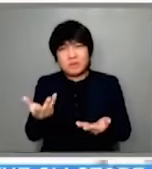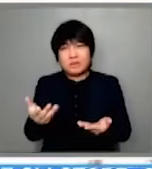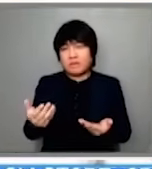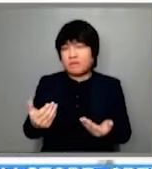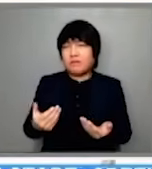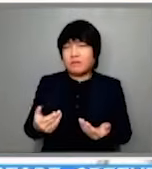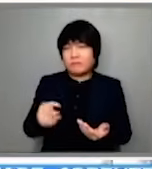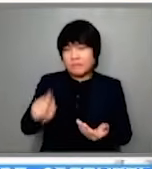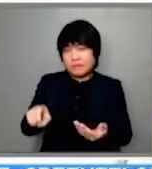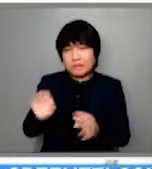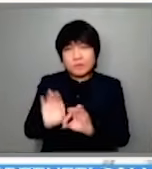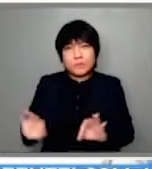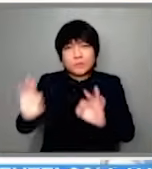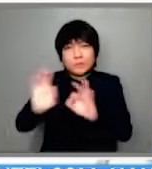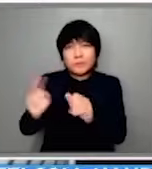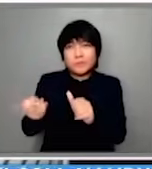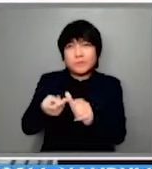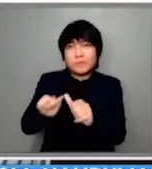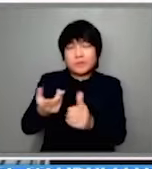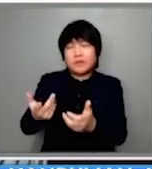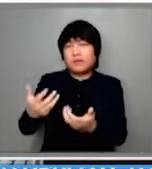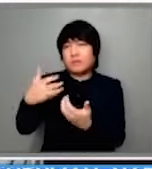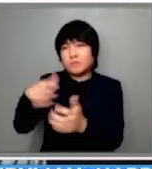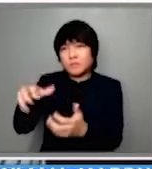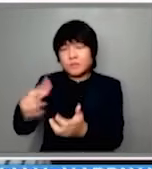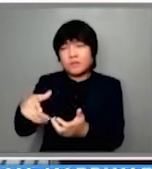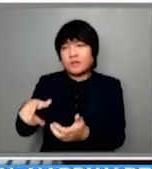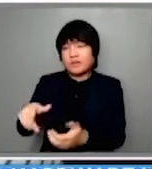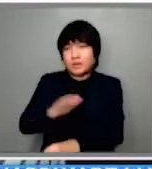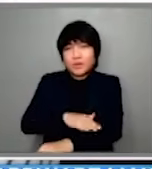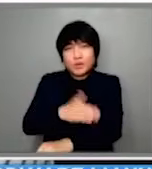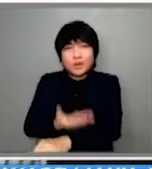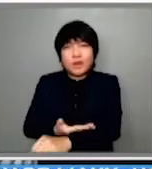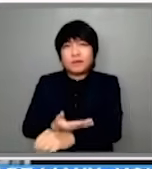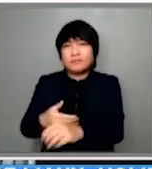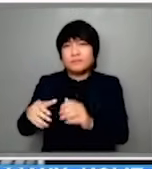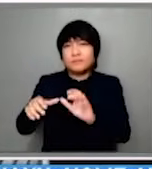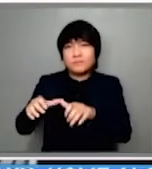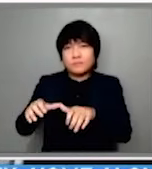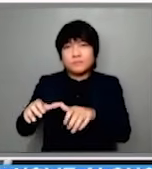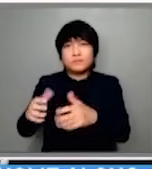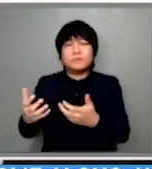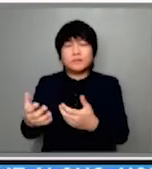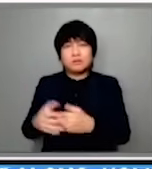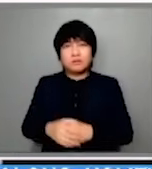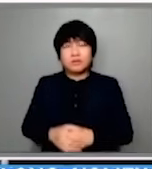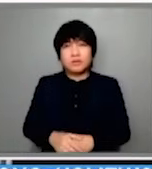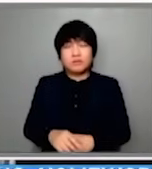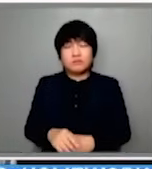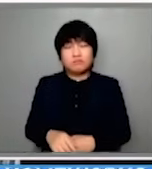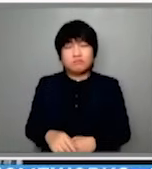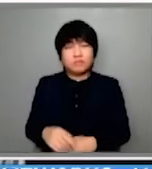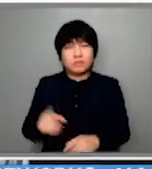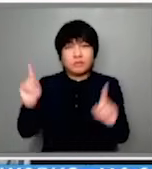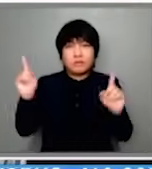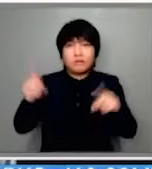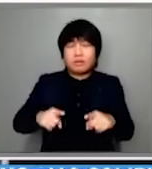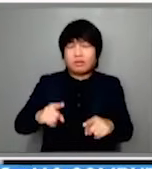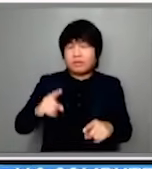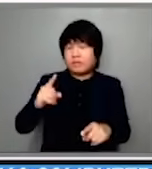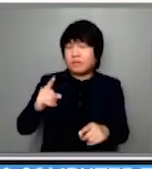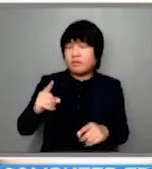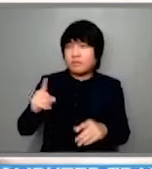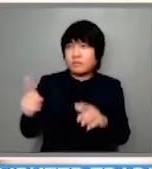Mga alagang aso at ang imahe ng Santo Niño. Bigla na lang pagsilip ko sa tabi namin, ang laki na ng apoy. Hindi ko na po alam kung anong